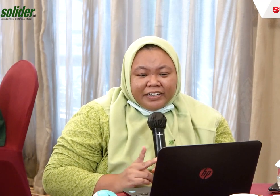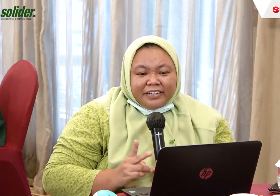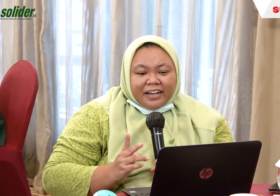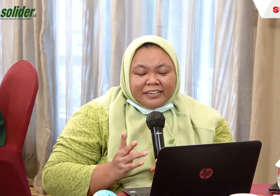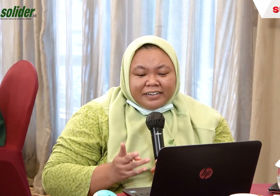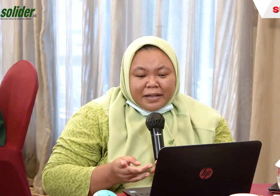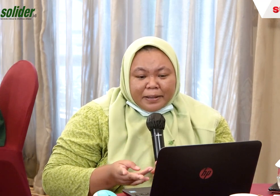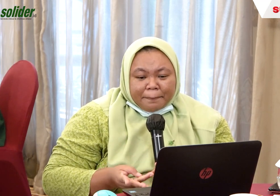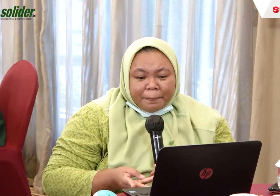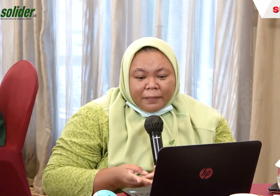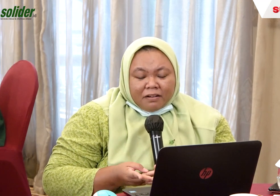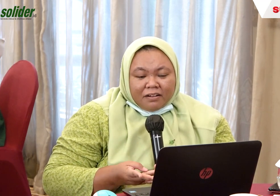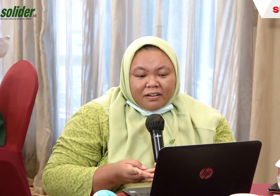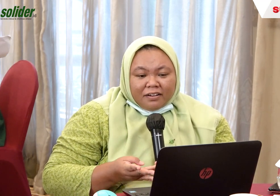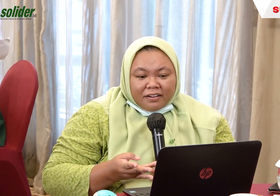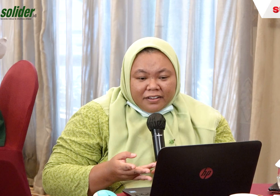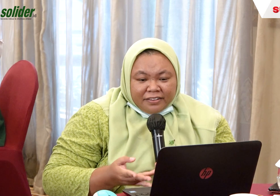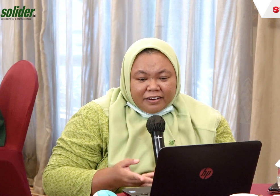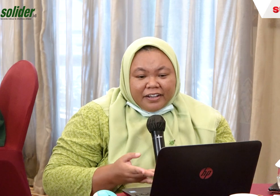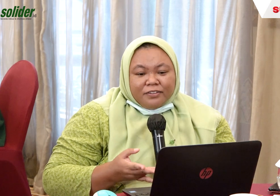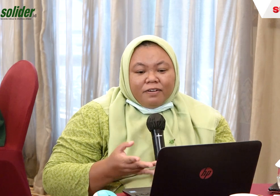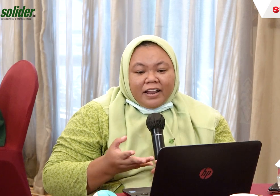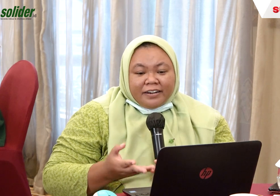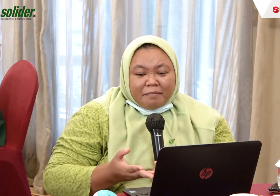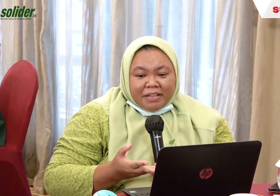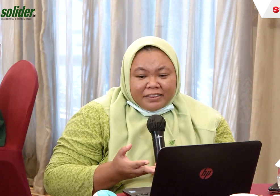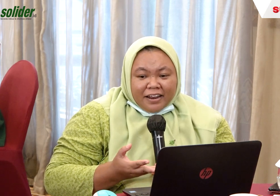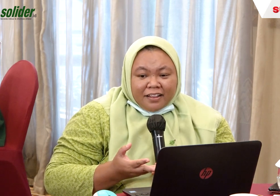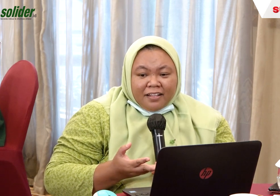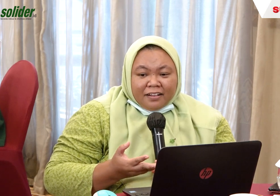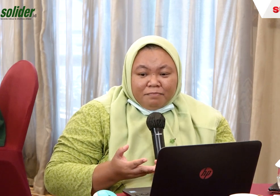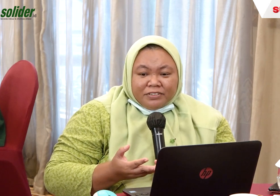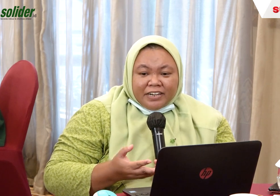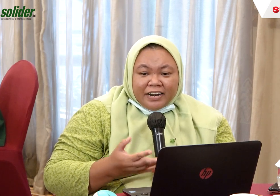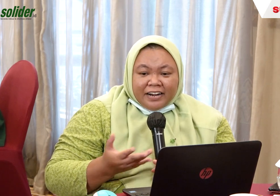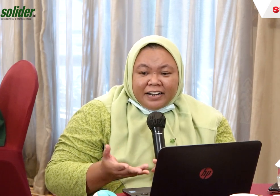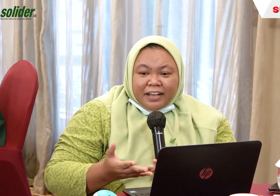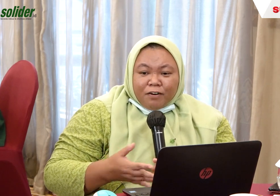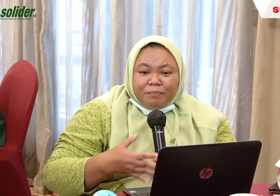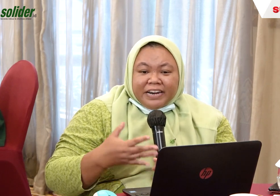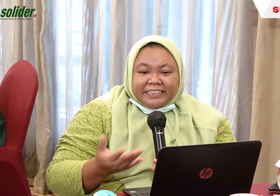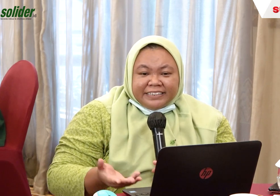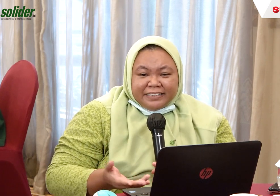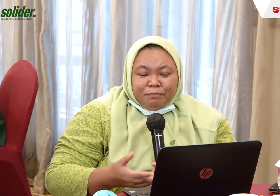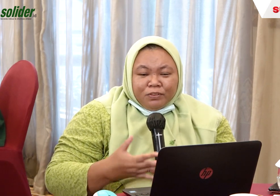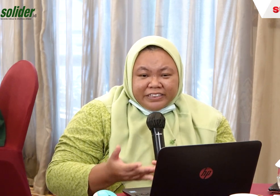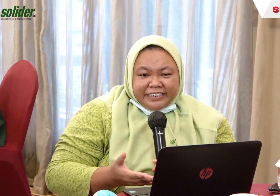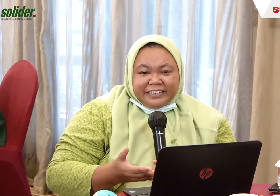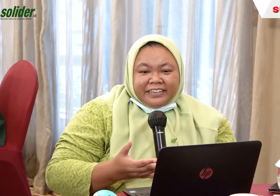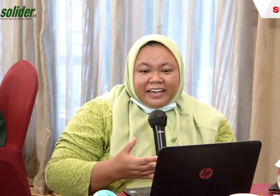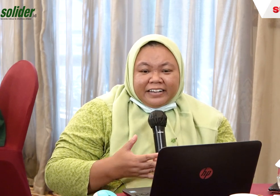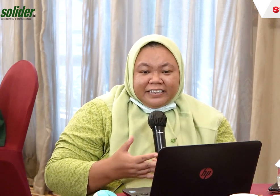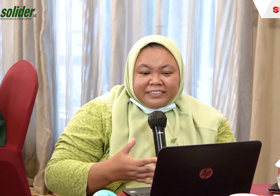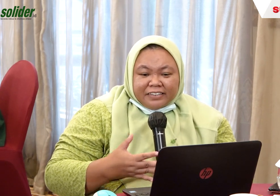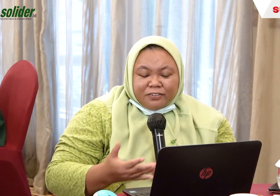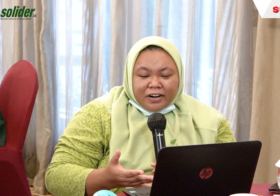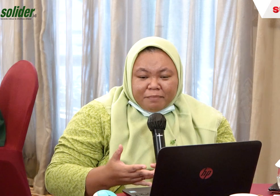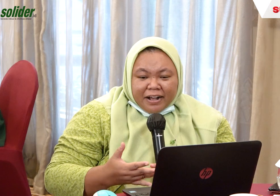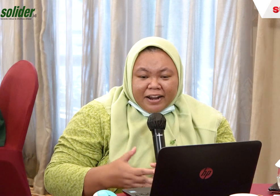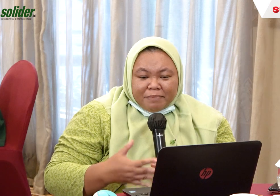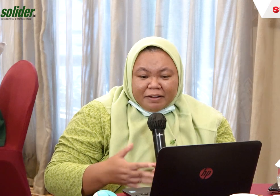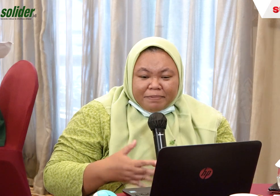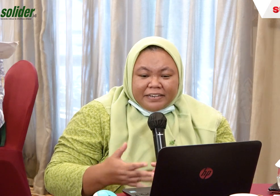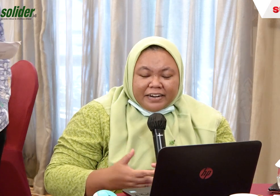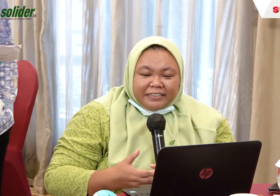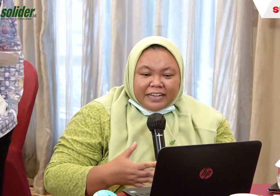ada sensorik ada intelektual ada mental kemudian ada yang kombinasi multi Artinya